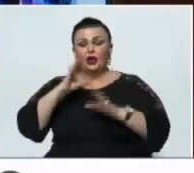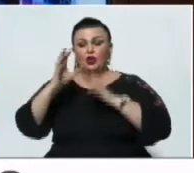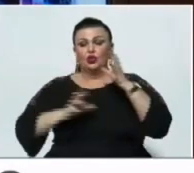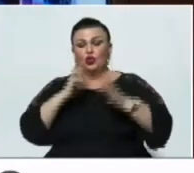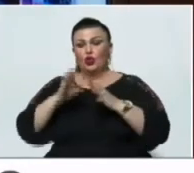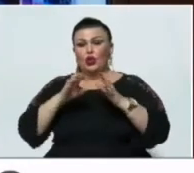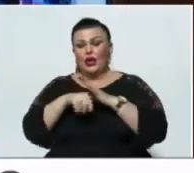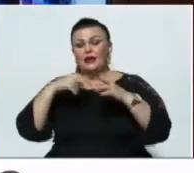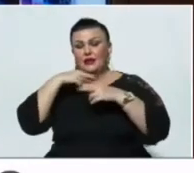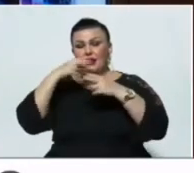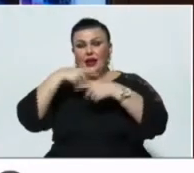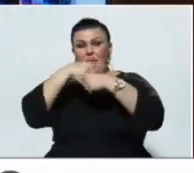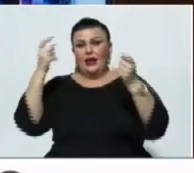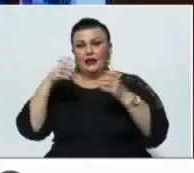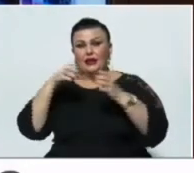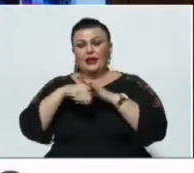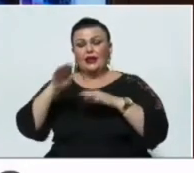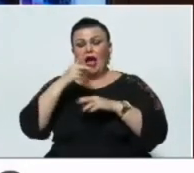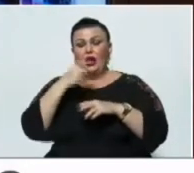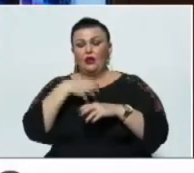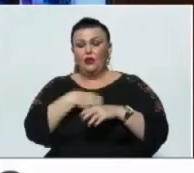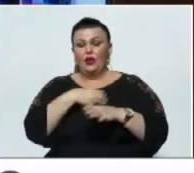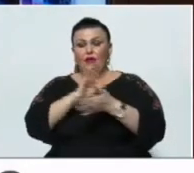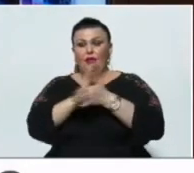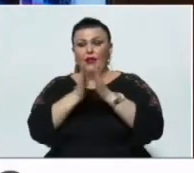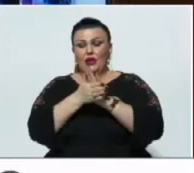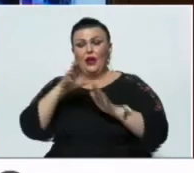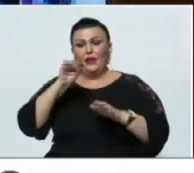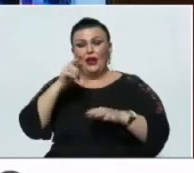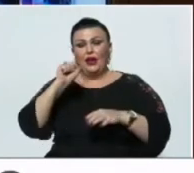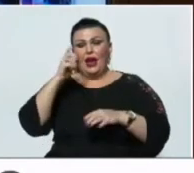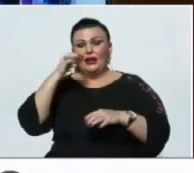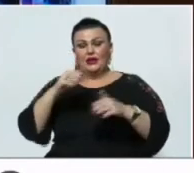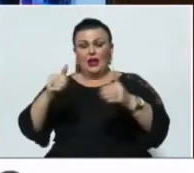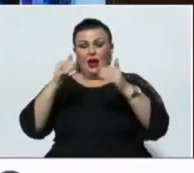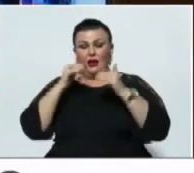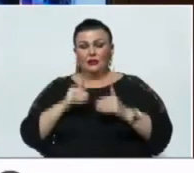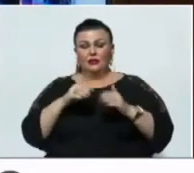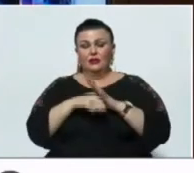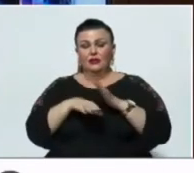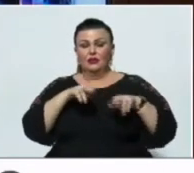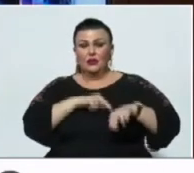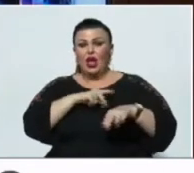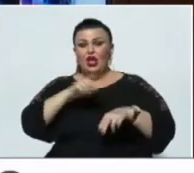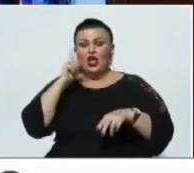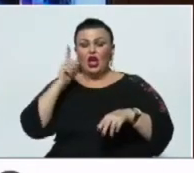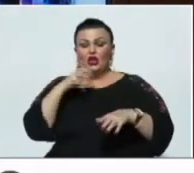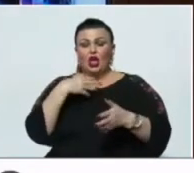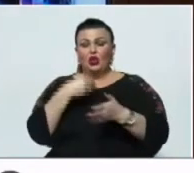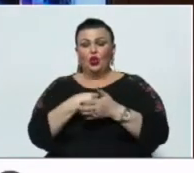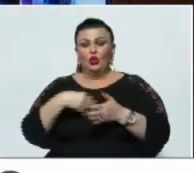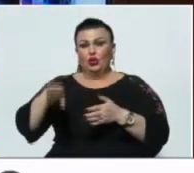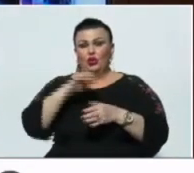ictimaiyyətinin diqqətinə çatdırmaq ən önəmli bir məsələ idi. Miqrasiya könüllüləri arxa cəbhədə gənclər arasında